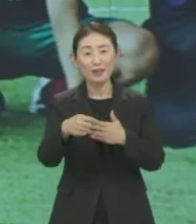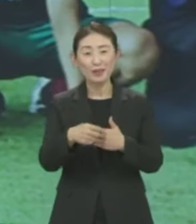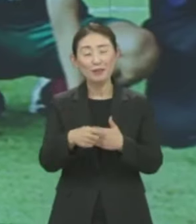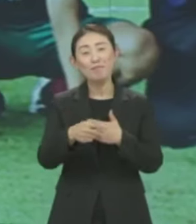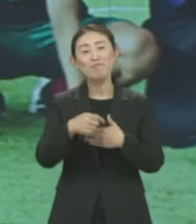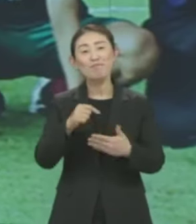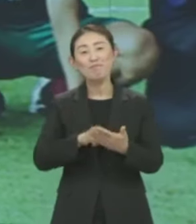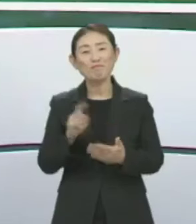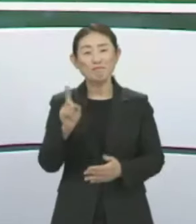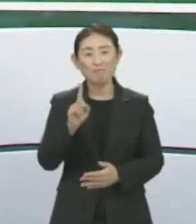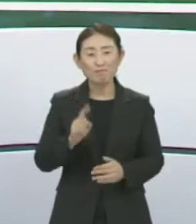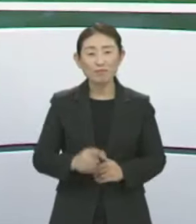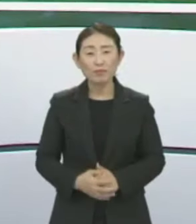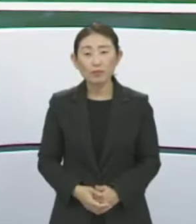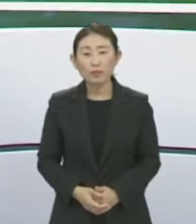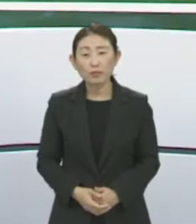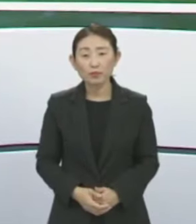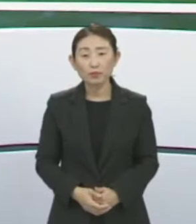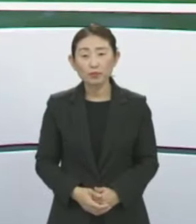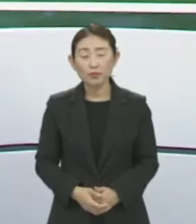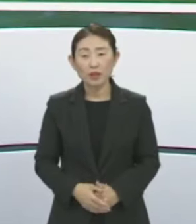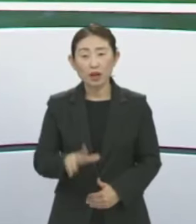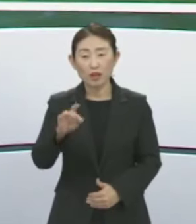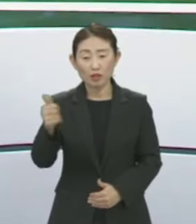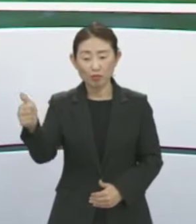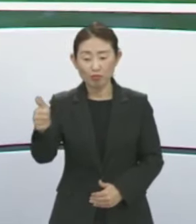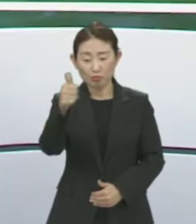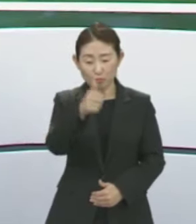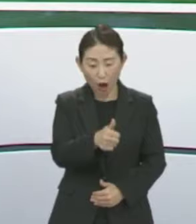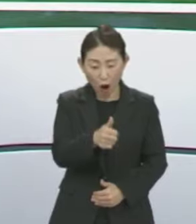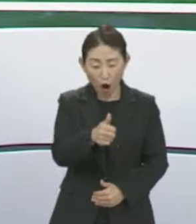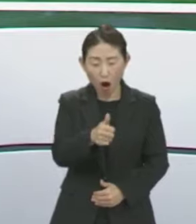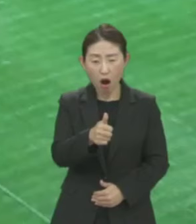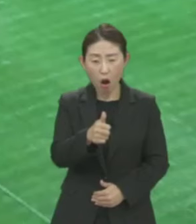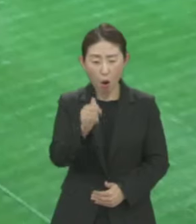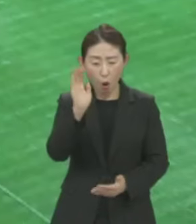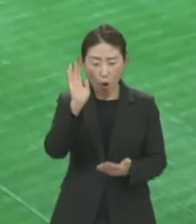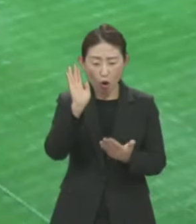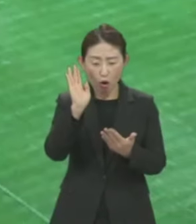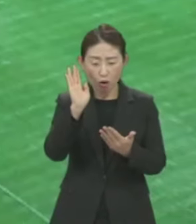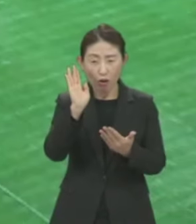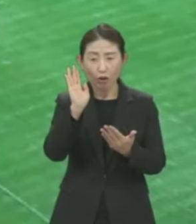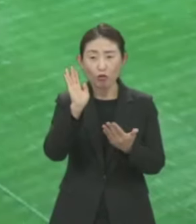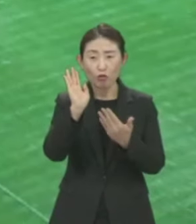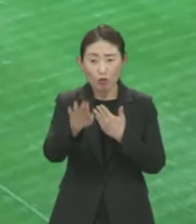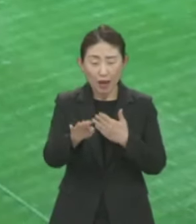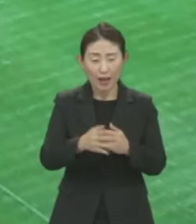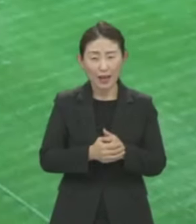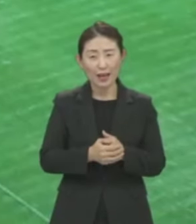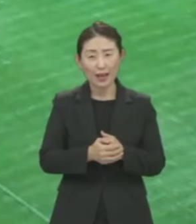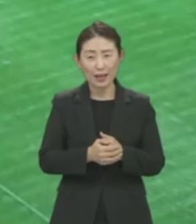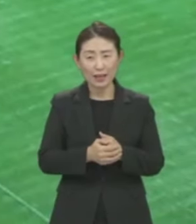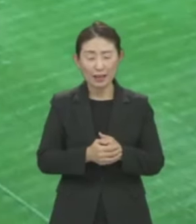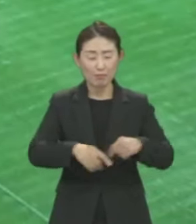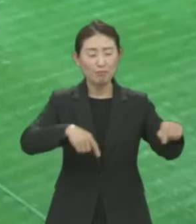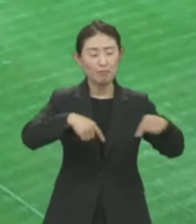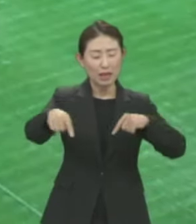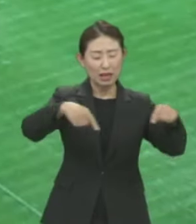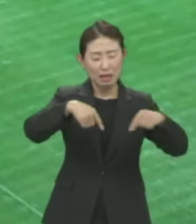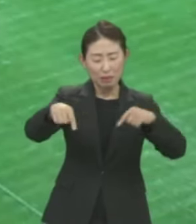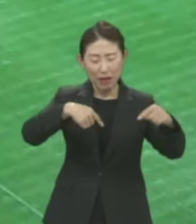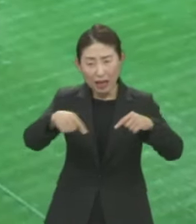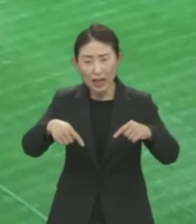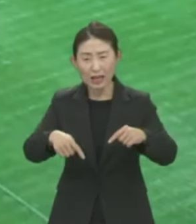부탁드립니다. 네, 뭐 부임했을 때부터 굉장히 좀 힘든 시즌이 될 거라는 예상은 좀 했었는데요.